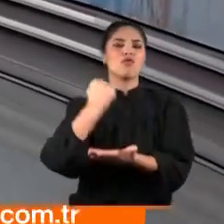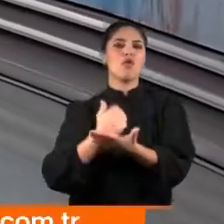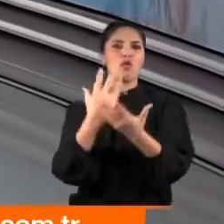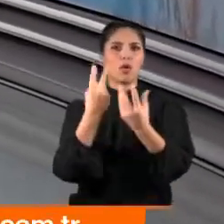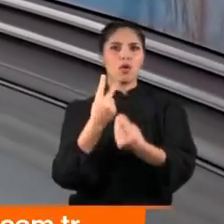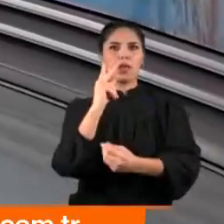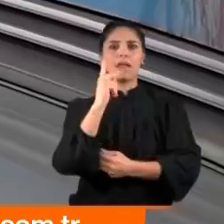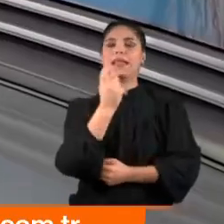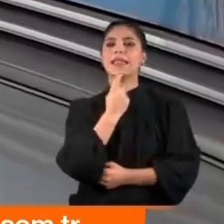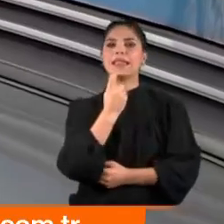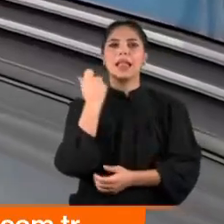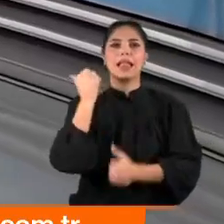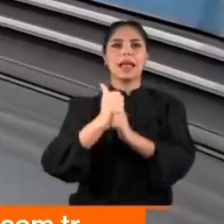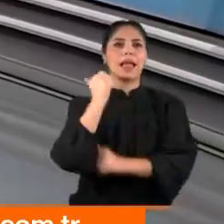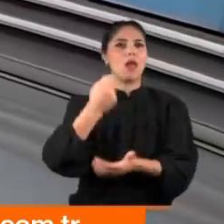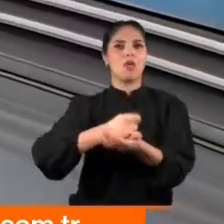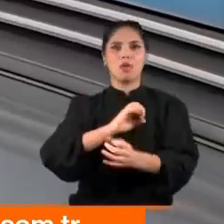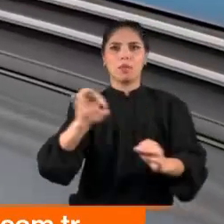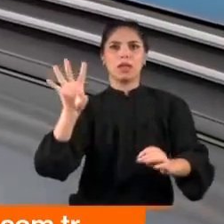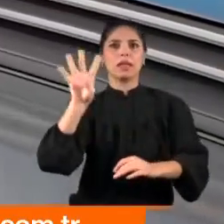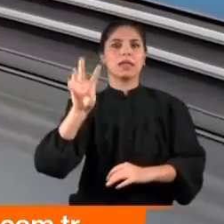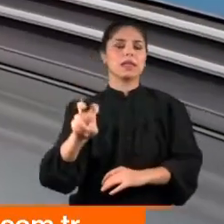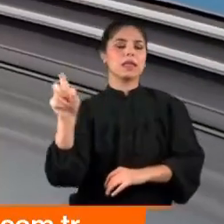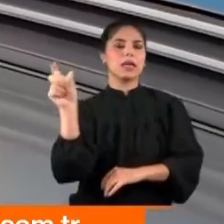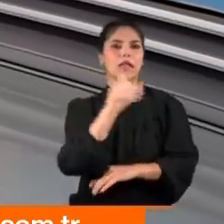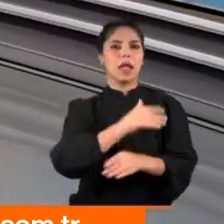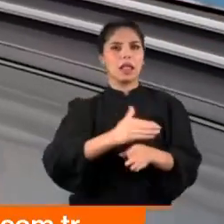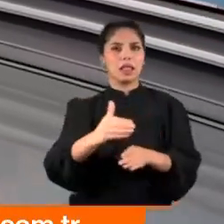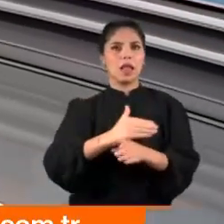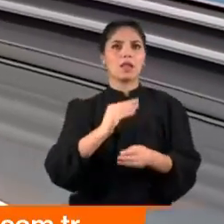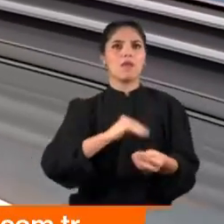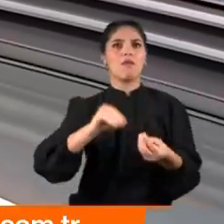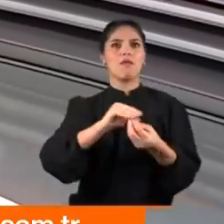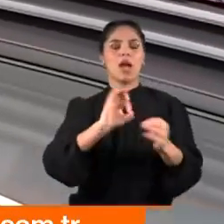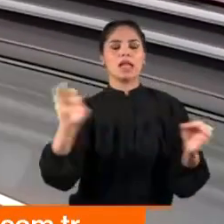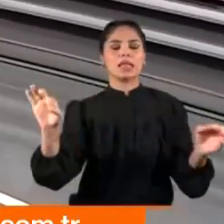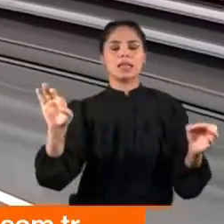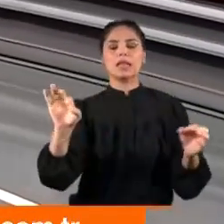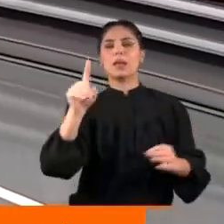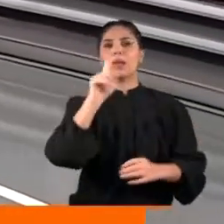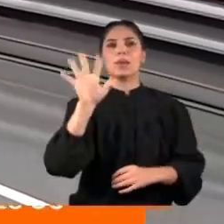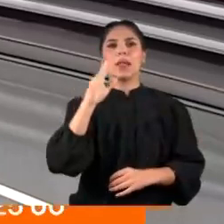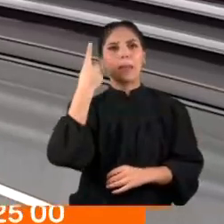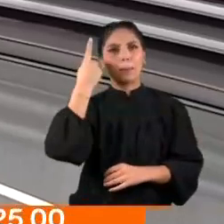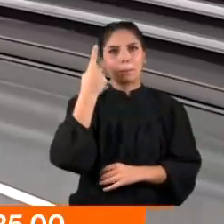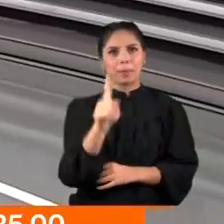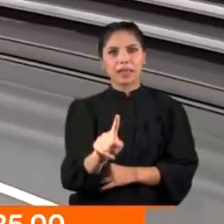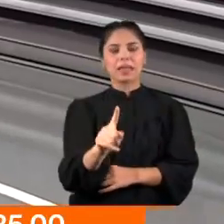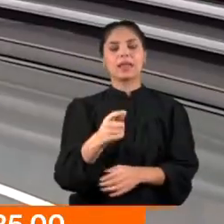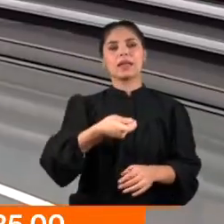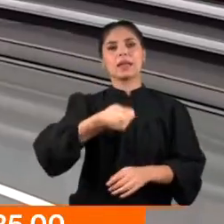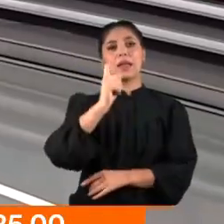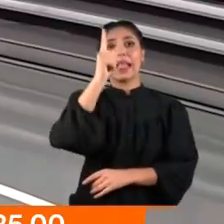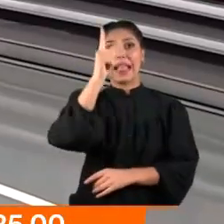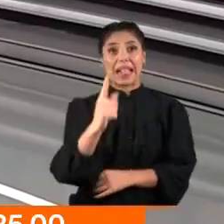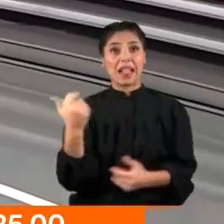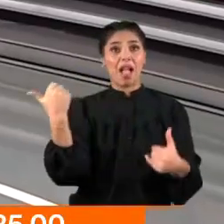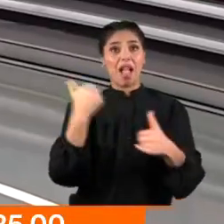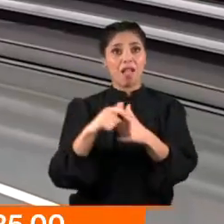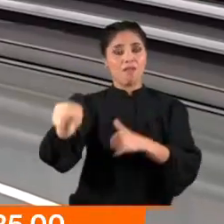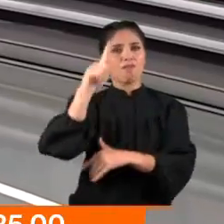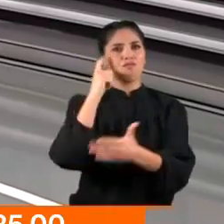yıl geri ödemesiz, 48 ay vadeli, faizsiz 150 bin liralık krediye ilk kez evlenecek çiftler başvurabilecek. Teklifin Türkiye